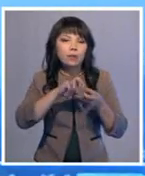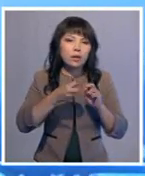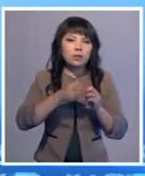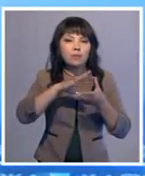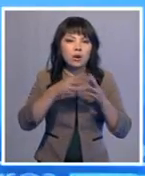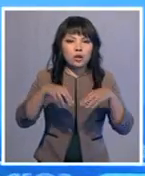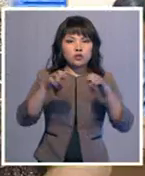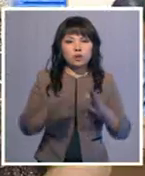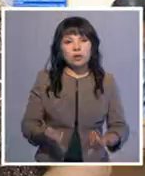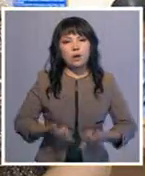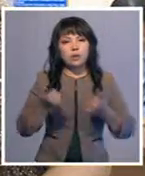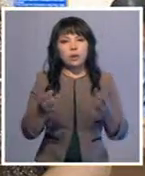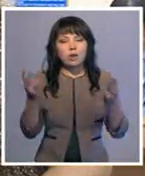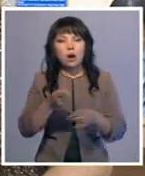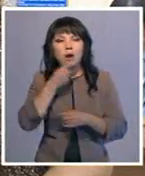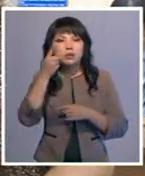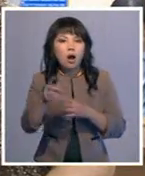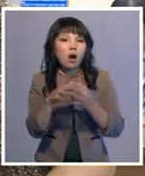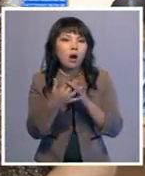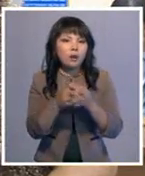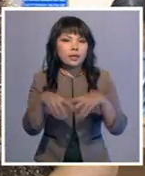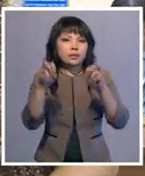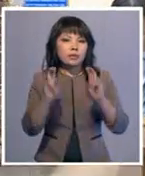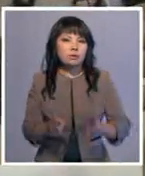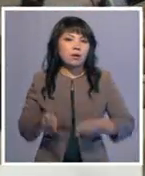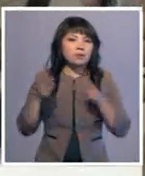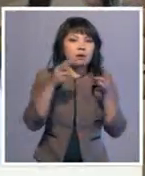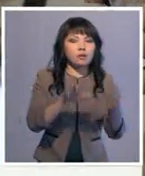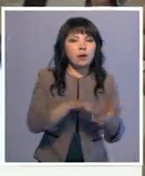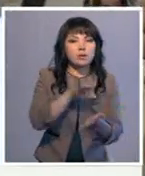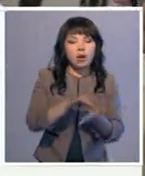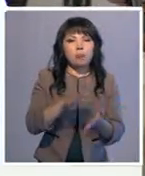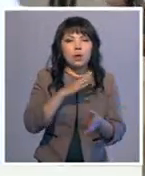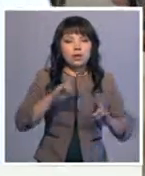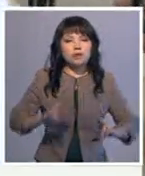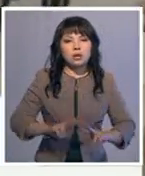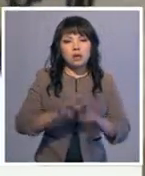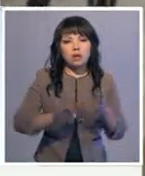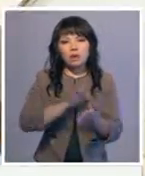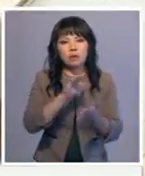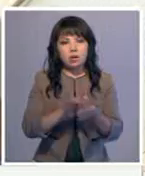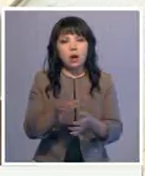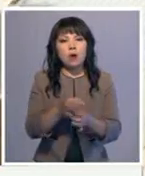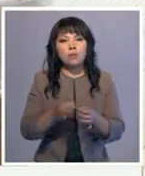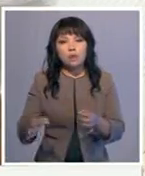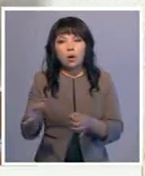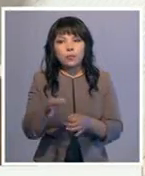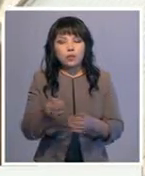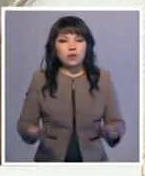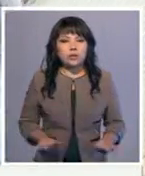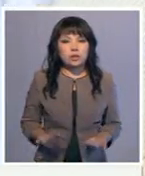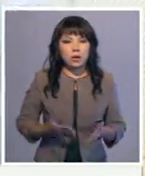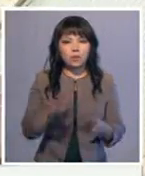Алайда шағымын арқалап алыстағы ауылдан Астанаға сабылатындар аз болмай тұр. Гүлшайда Нүркенова Ақмола облысының тұрғыны. Ол 10 жылдан